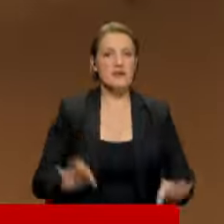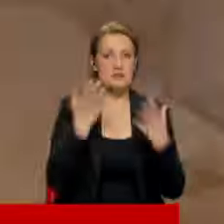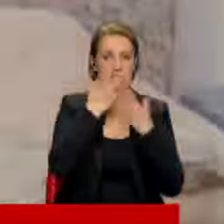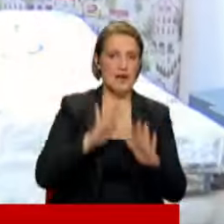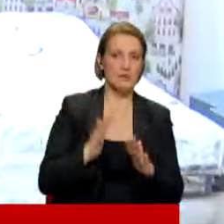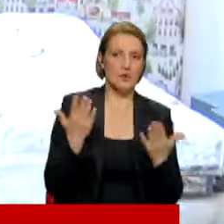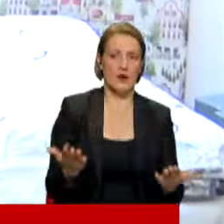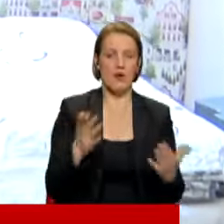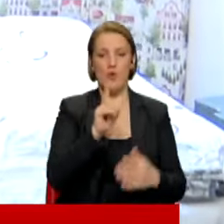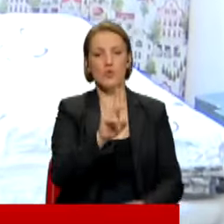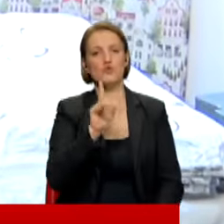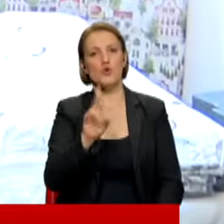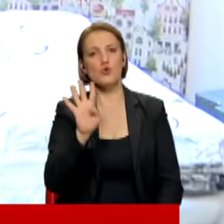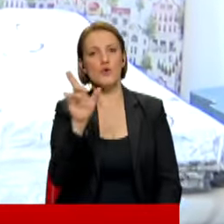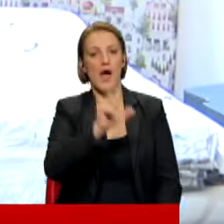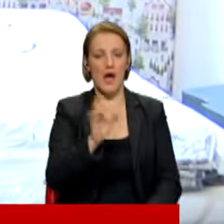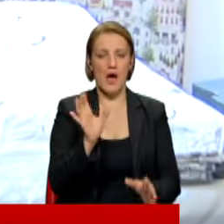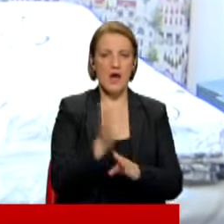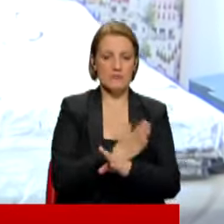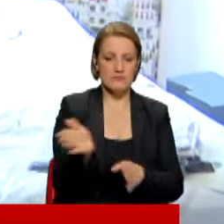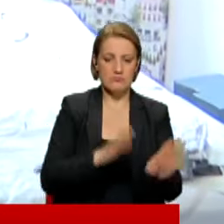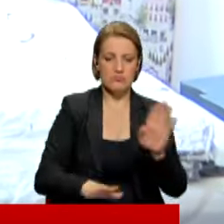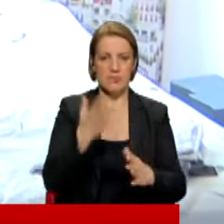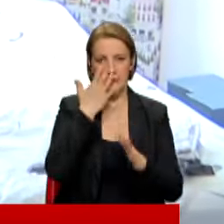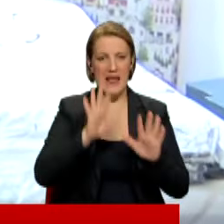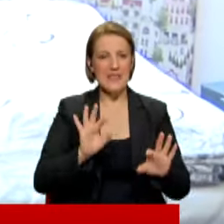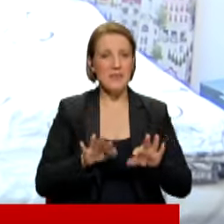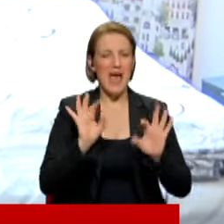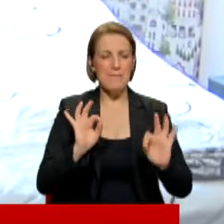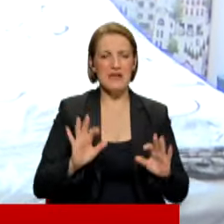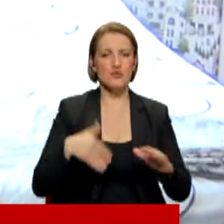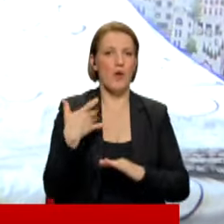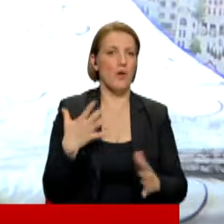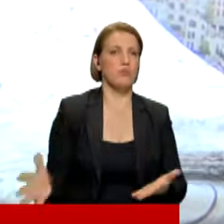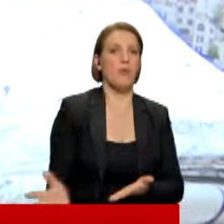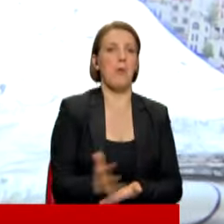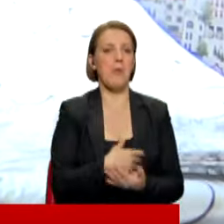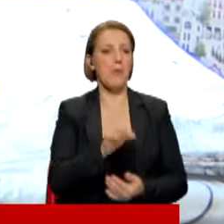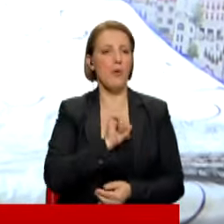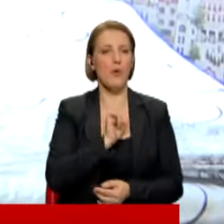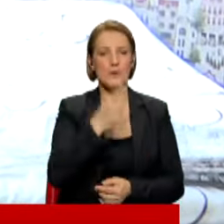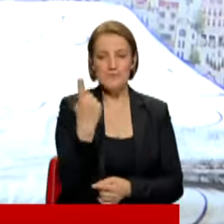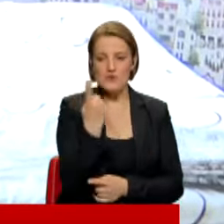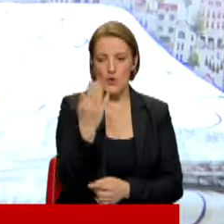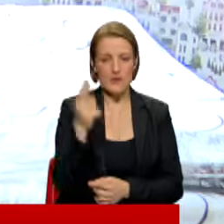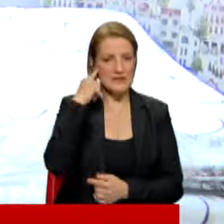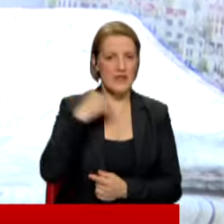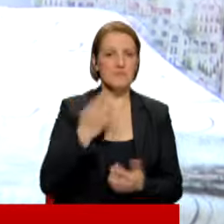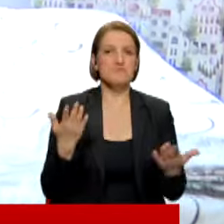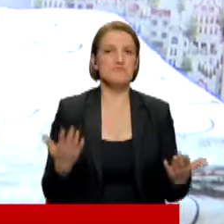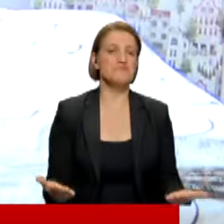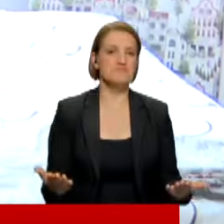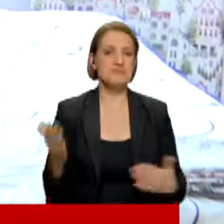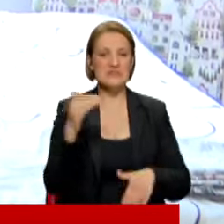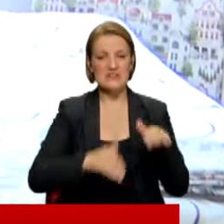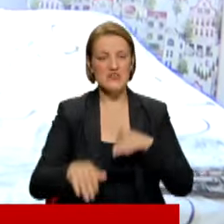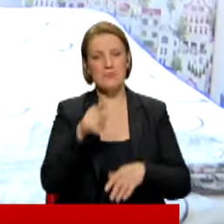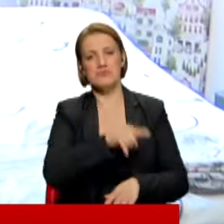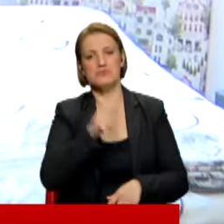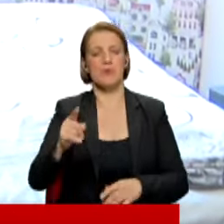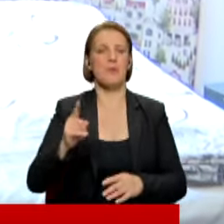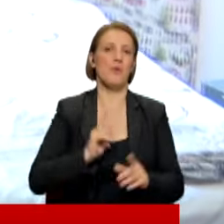bekliyorlar Bun 131 ay oluyor bunlar topladığım depremden hemen sonra to atladım ben zaten korkudan bir şey olacak zannettim ama maalesef seçimdir Şudur